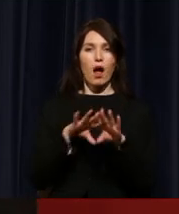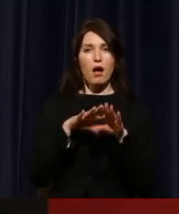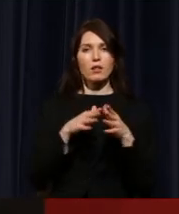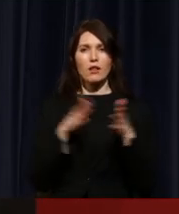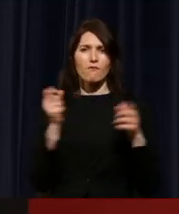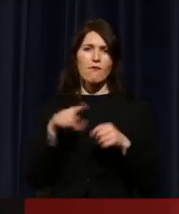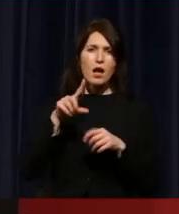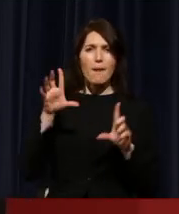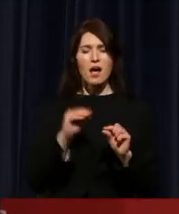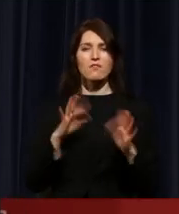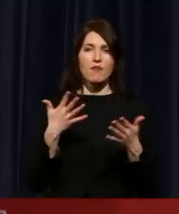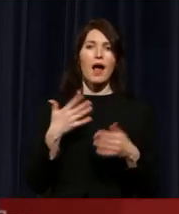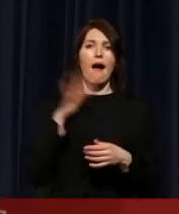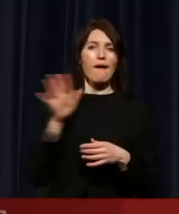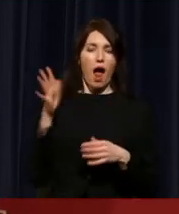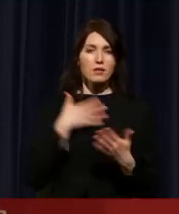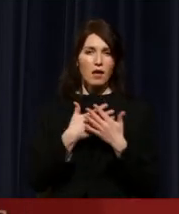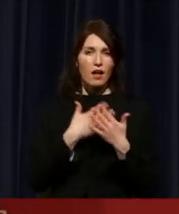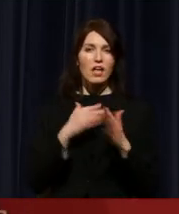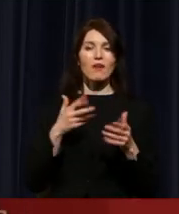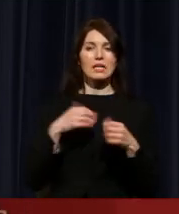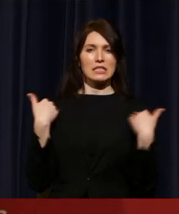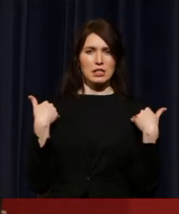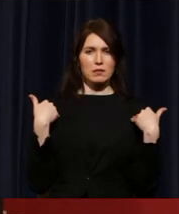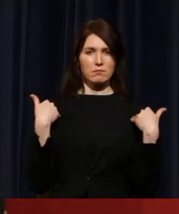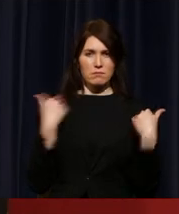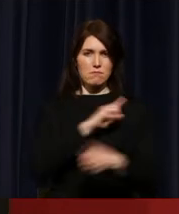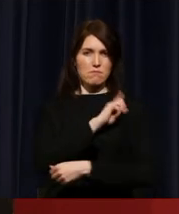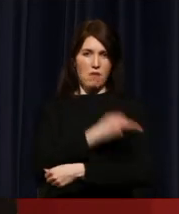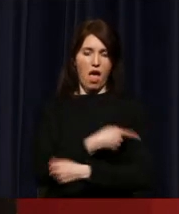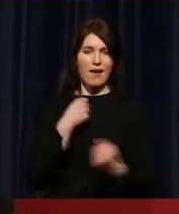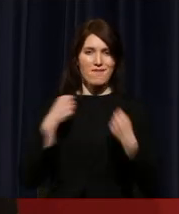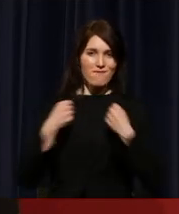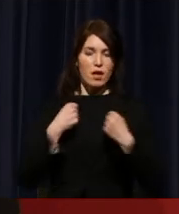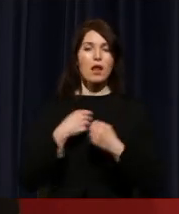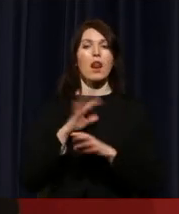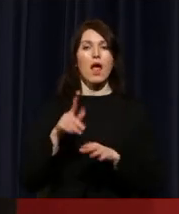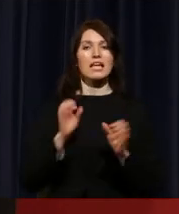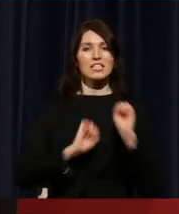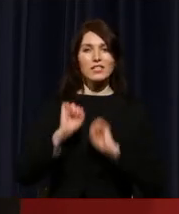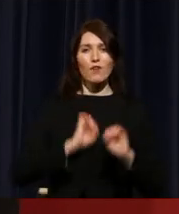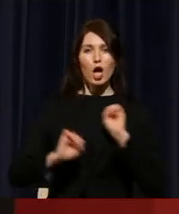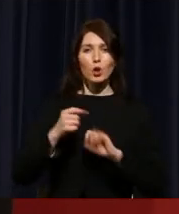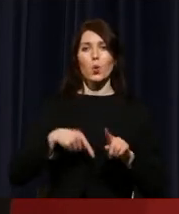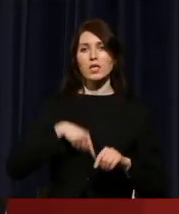vai tās ir aerobas aktivitātes vai spēcinoši vingrinājumi, lai izvairītos ilgtermiņā no